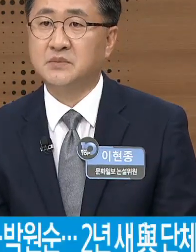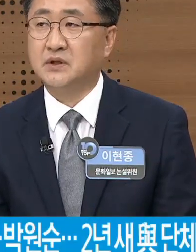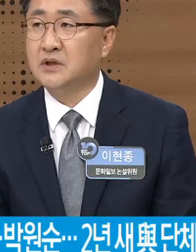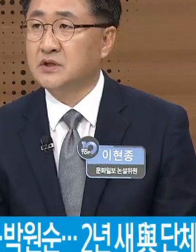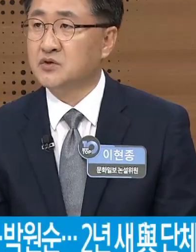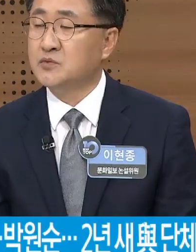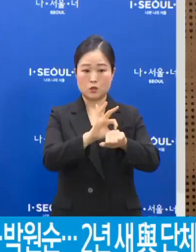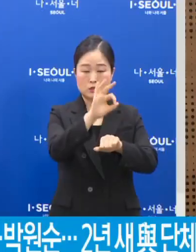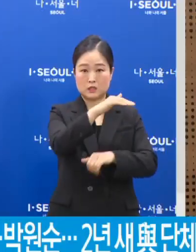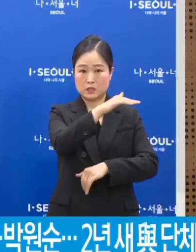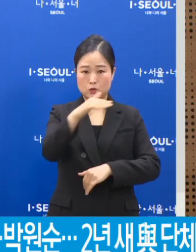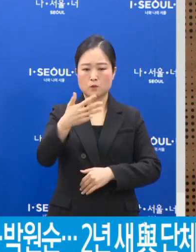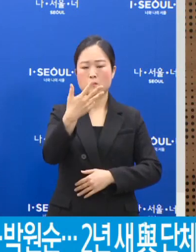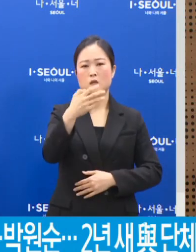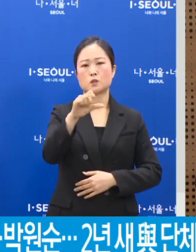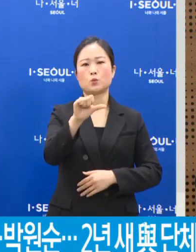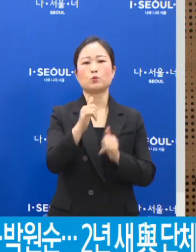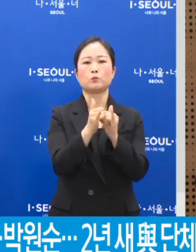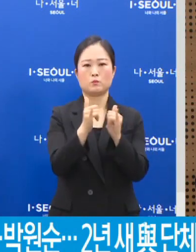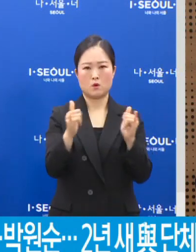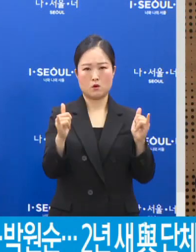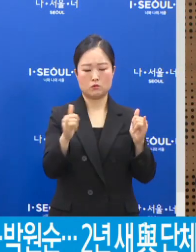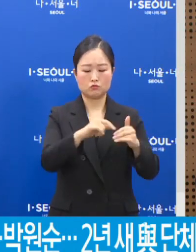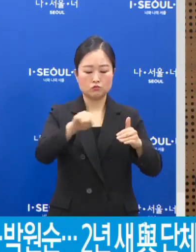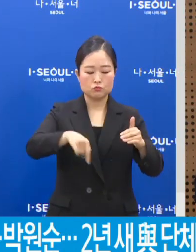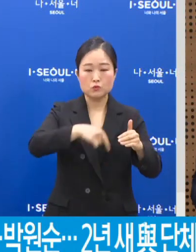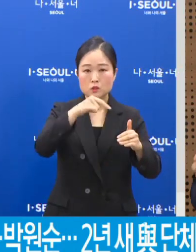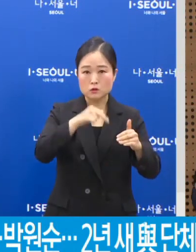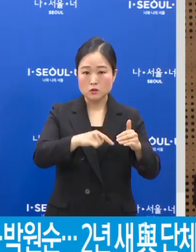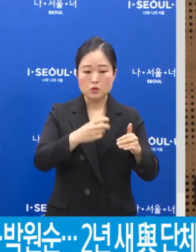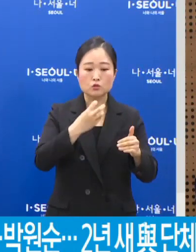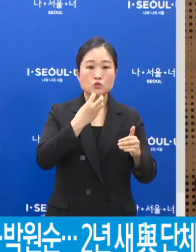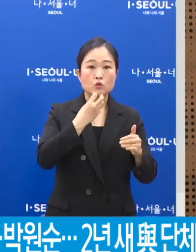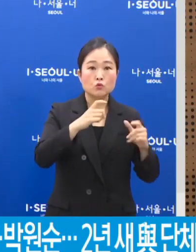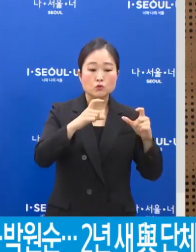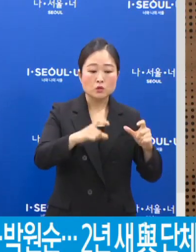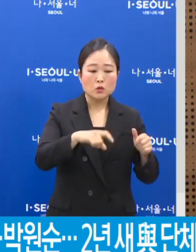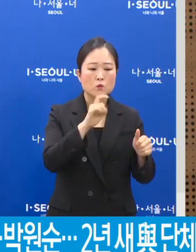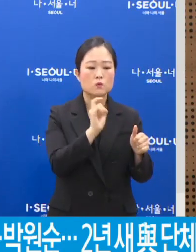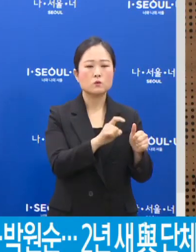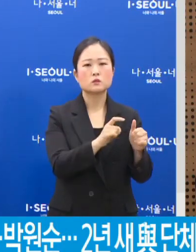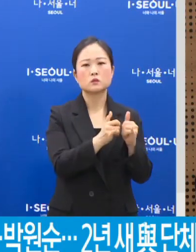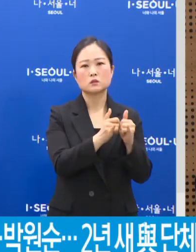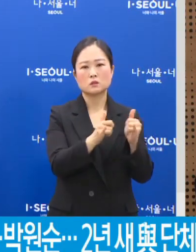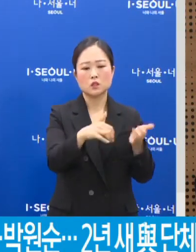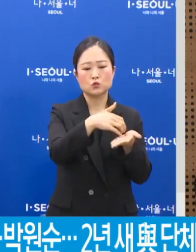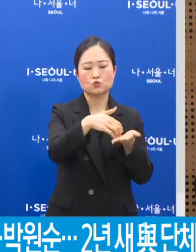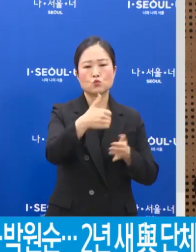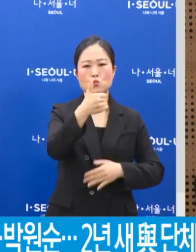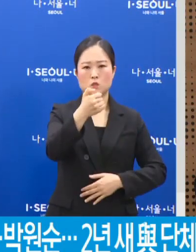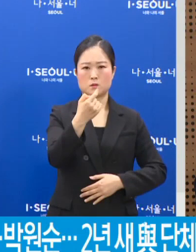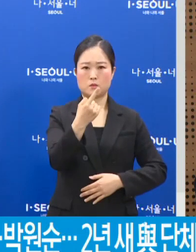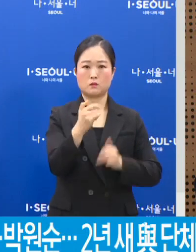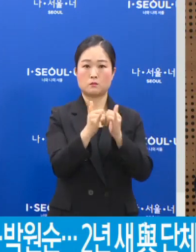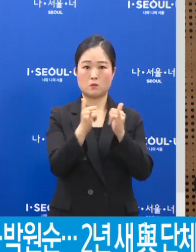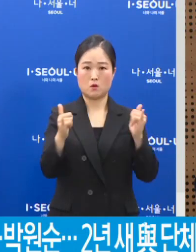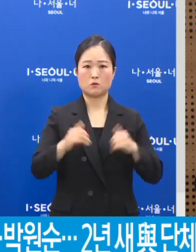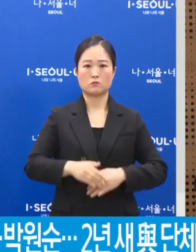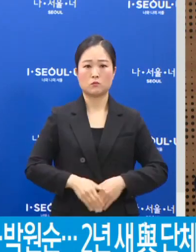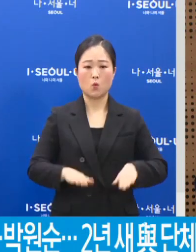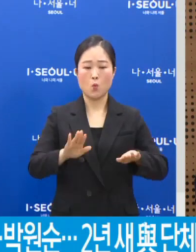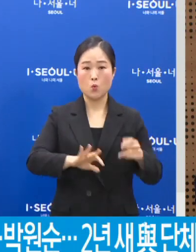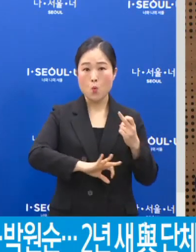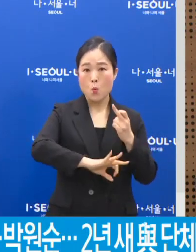경우는 사실은 뭐 서울, 부산 같은 경우는 다 그 가장 큰 도시고 두 번째 도시 아니겠습니까? 이제 그런 도시의 소장들이었다면서 보면 사실은